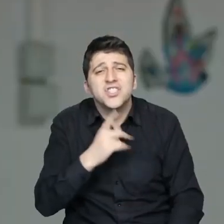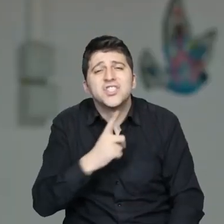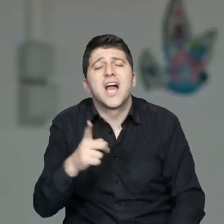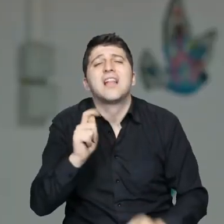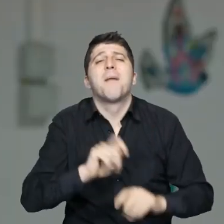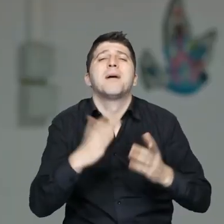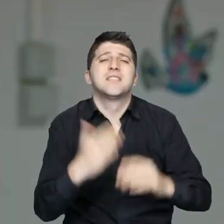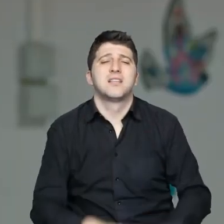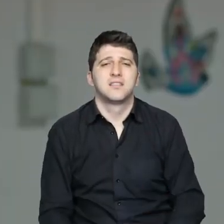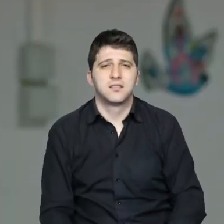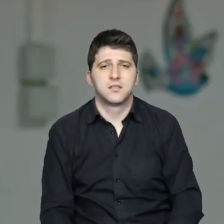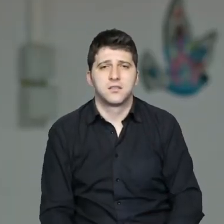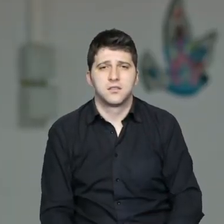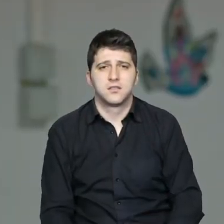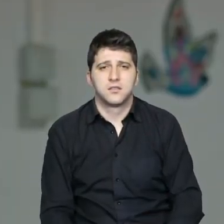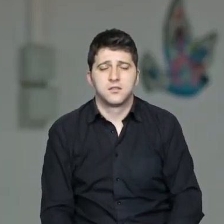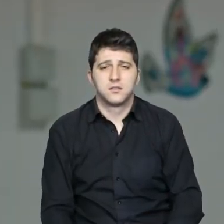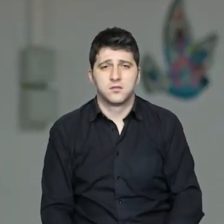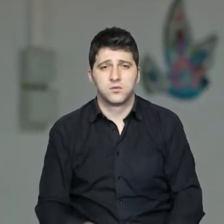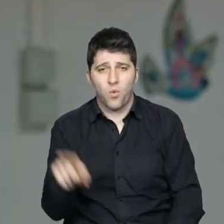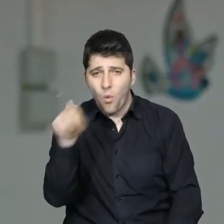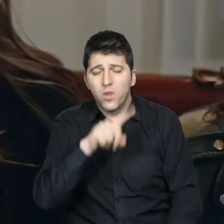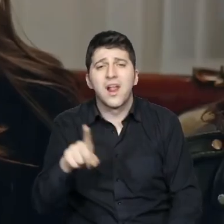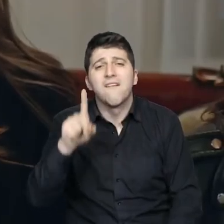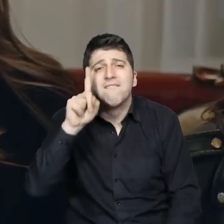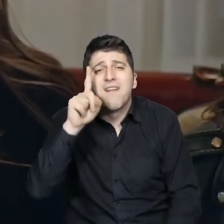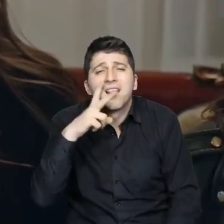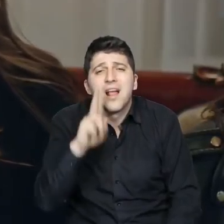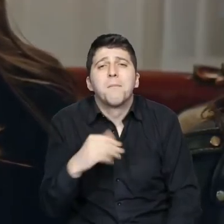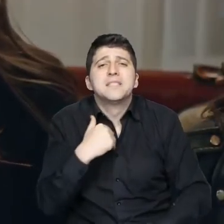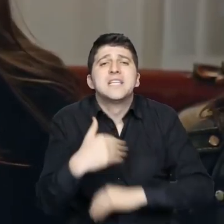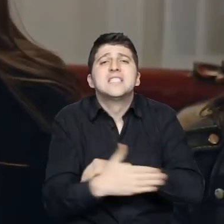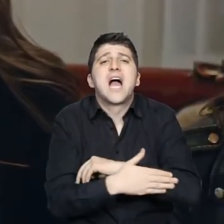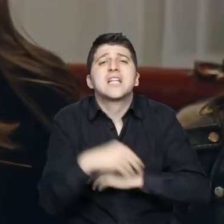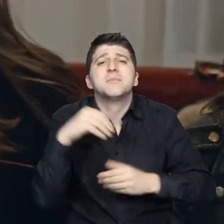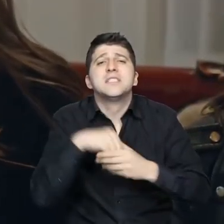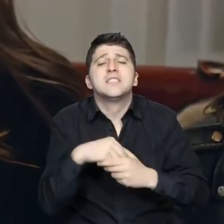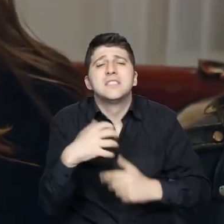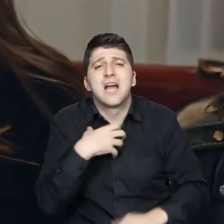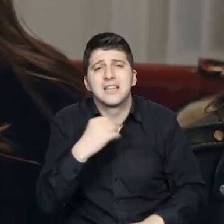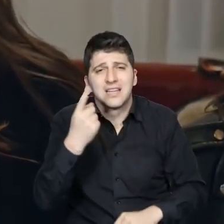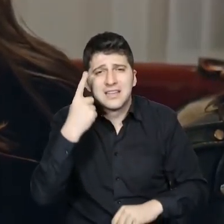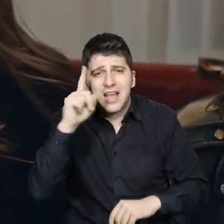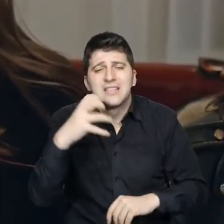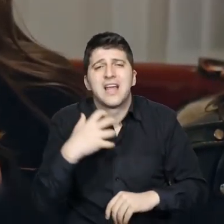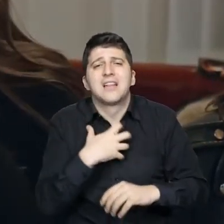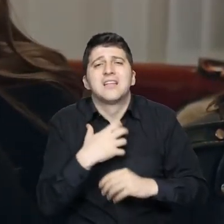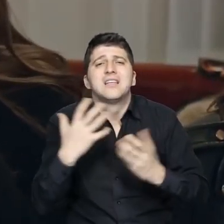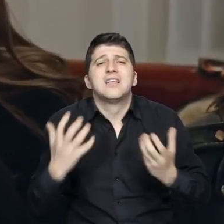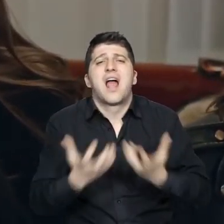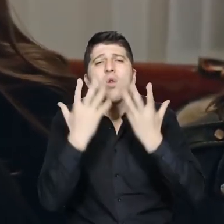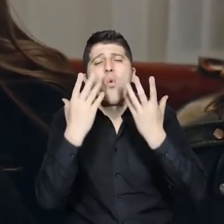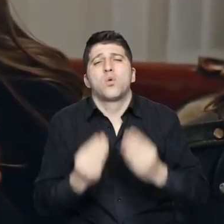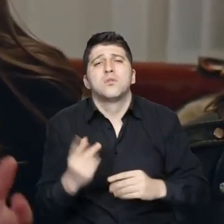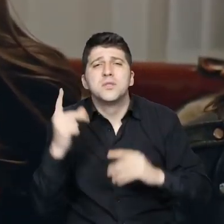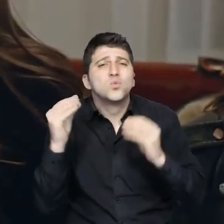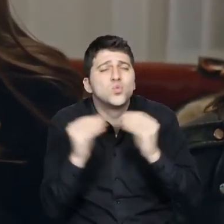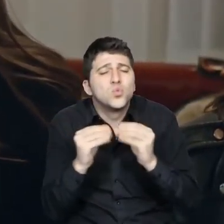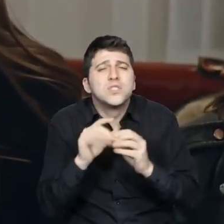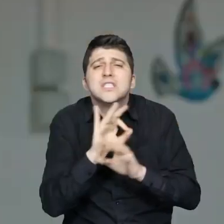etmeseydin. Çocuklar vallahi billahi bize yardım etmek için kendi başlarını yaktılar. Vallahi hiçbir